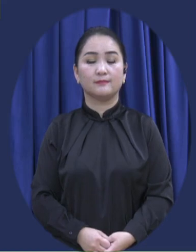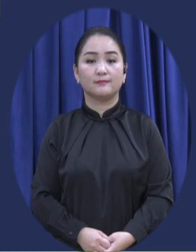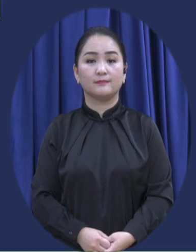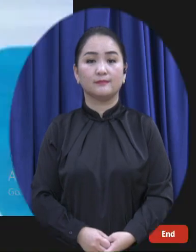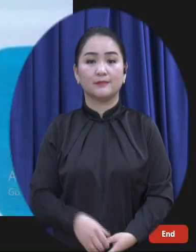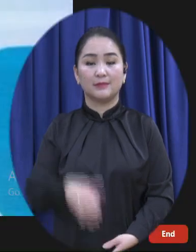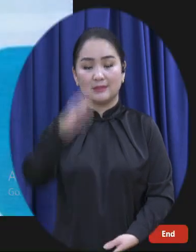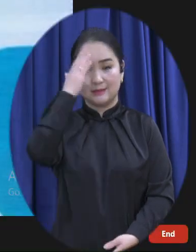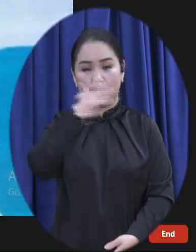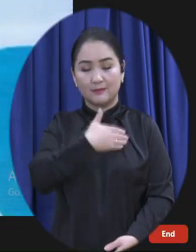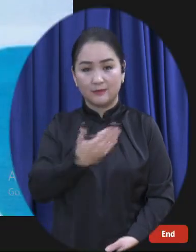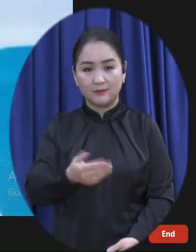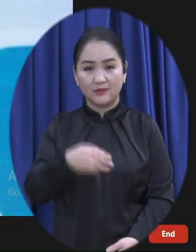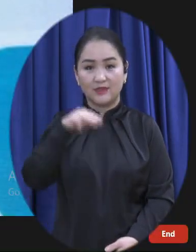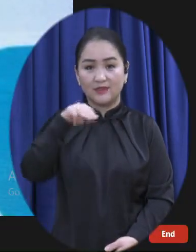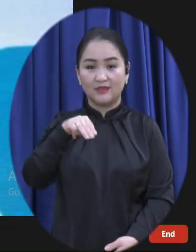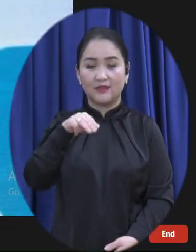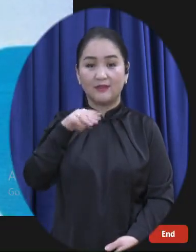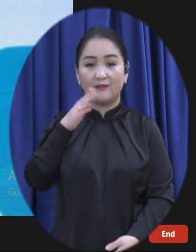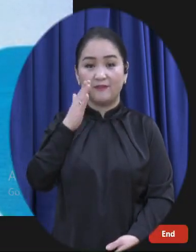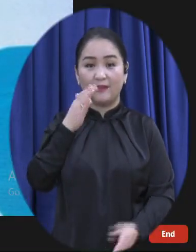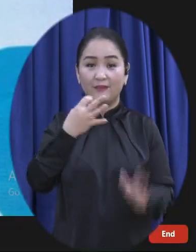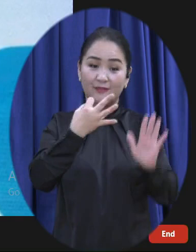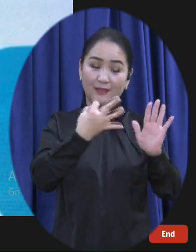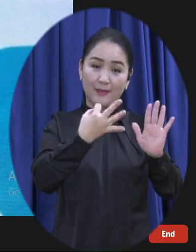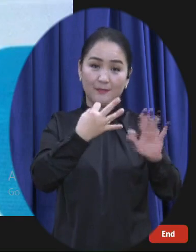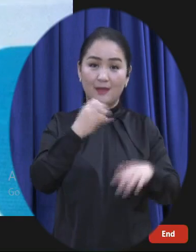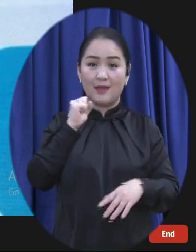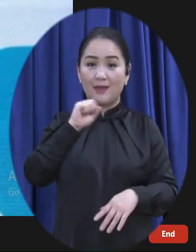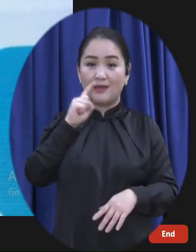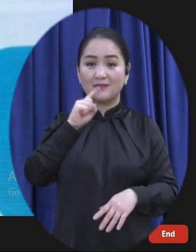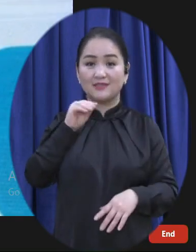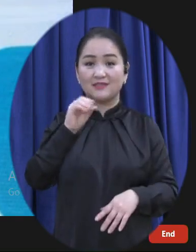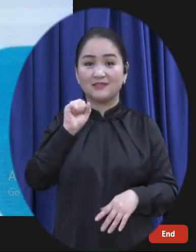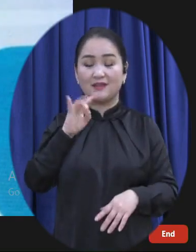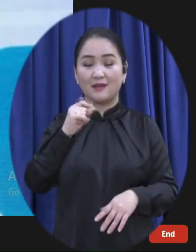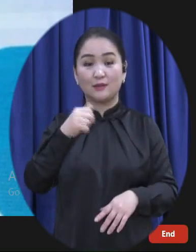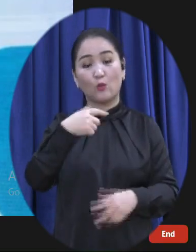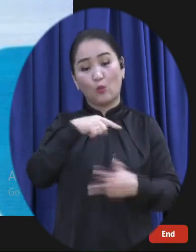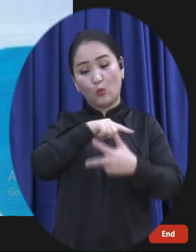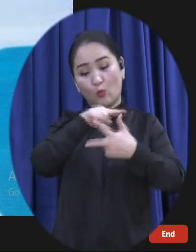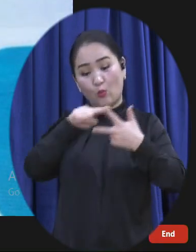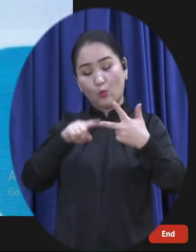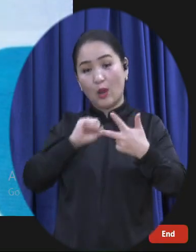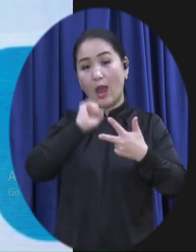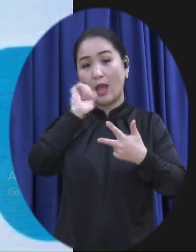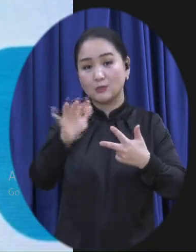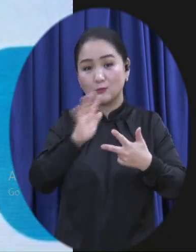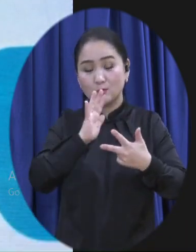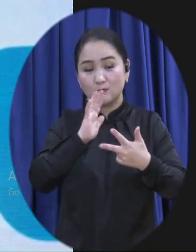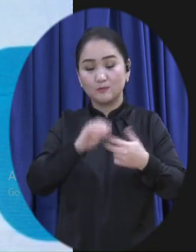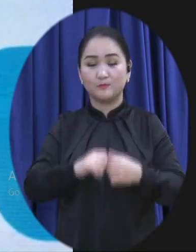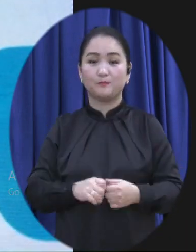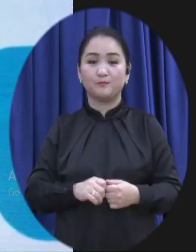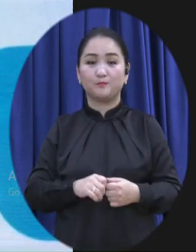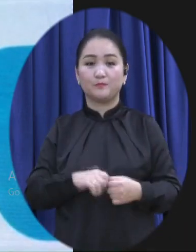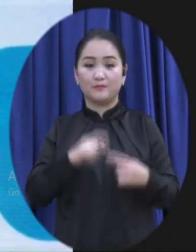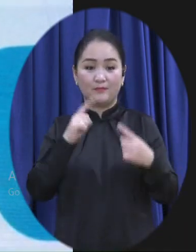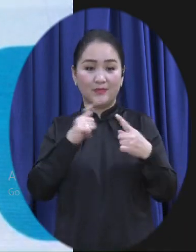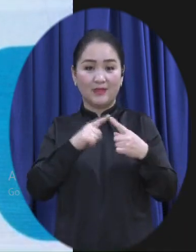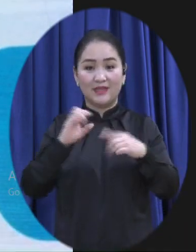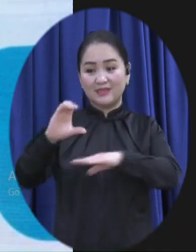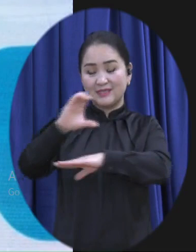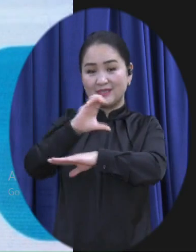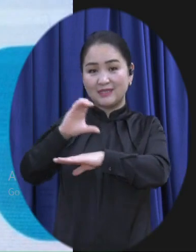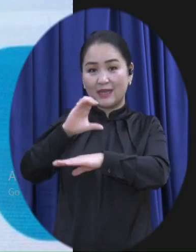За сайн байна уу? ТВ8 телевизийн сэтгүүлч аз жаргал холбогдож байна. За надад мөн 3 асуулт байна. За эхнээс нь асуултаа тавина. За Сэлэнг аймгийн